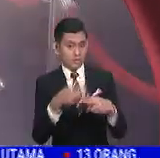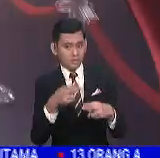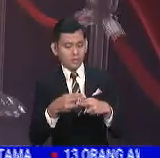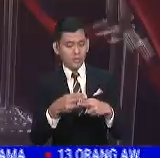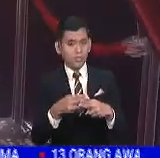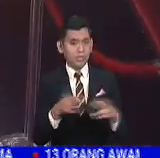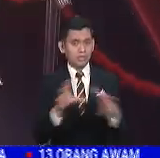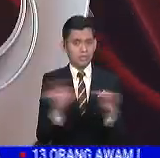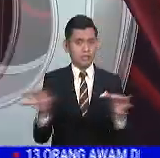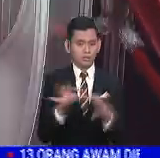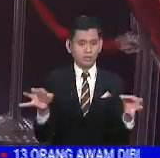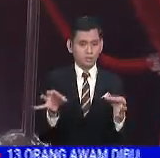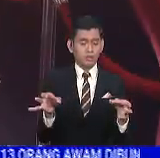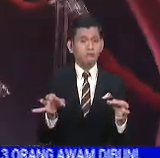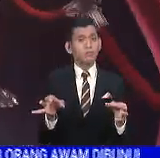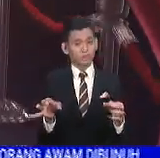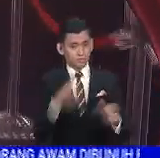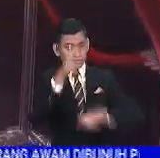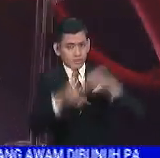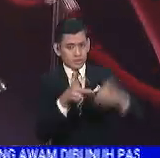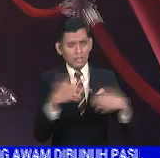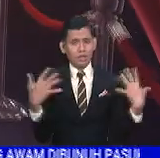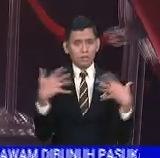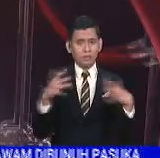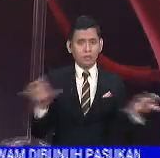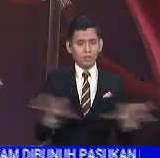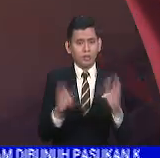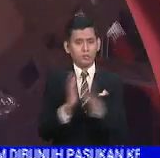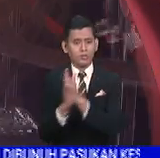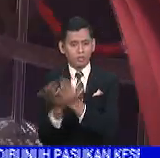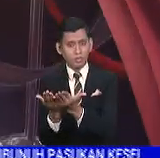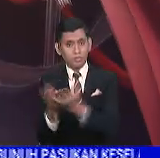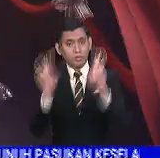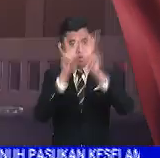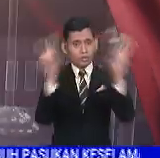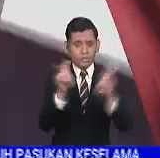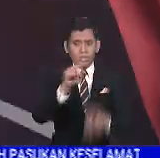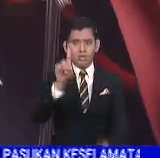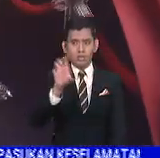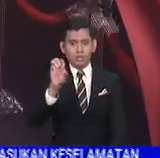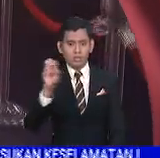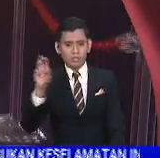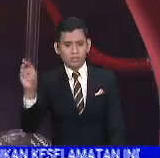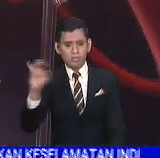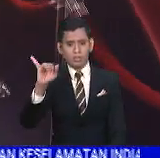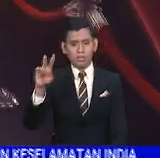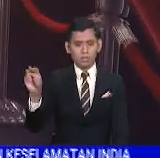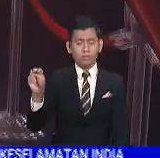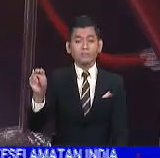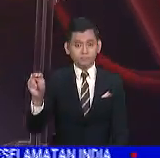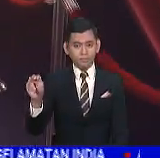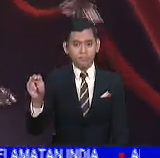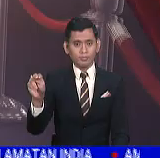seram Haunted Hotel di China dan Hong Kong baru-baru ini melancarkan buku biografinya bertajuk Zoom In, The Untold Story of